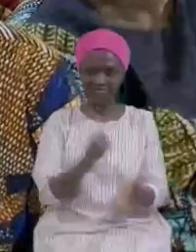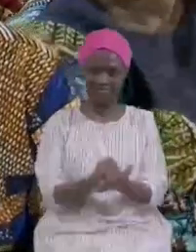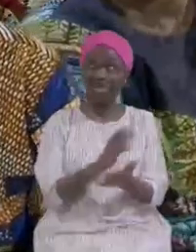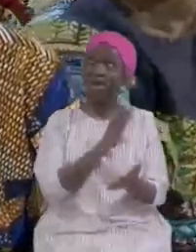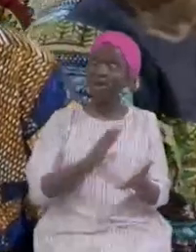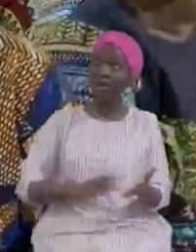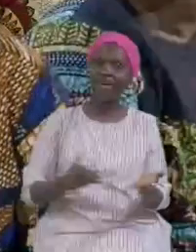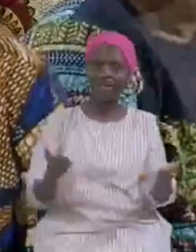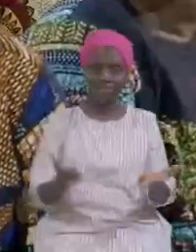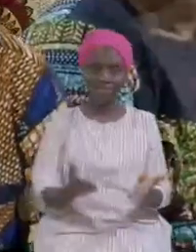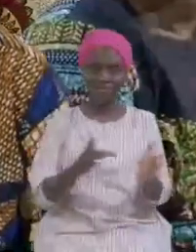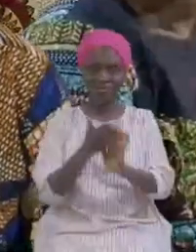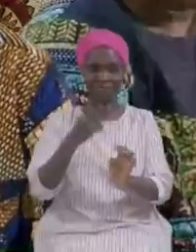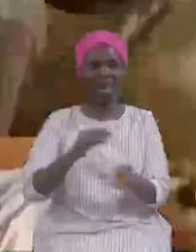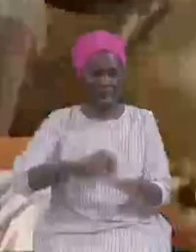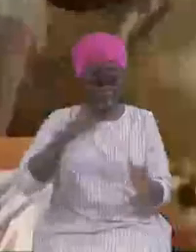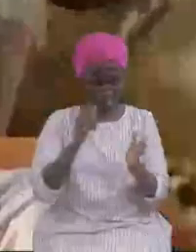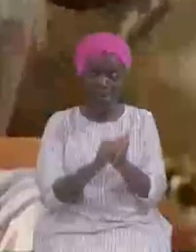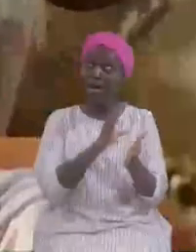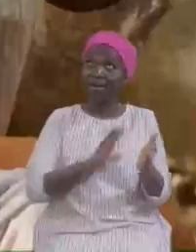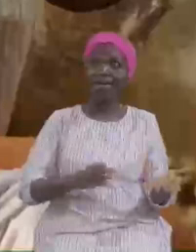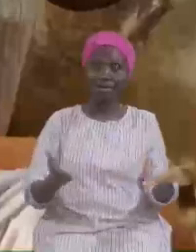Christ est là. Je dis, Christ est là.